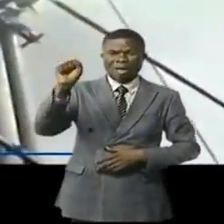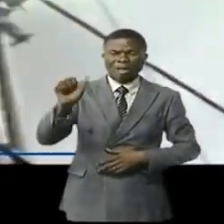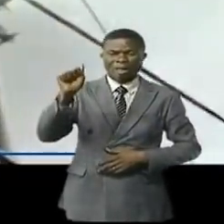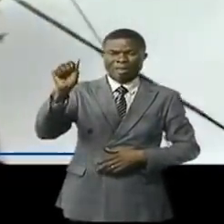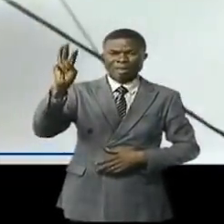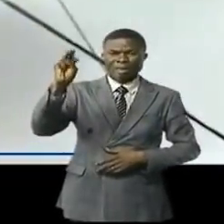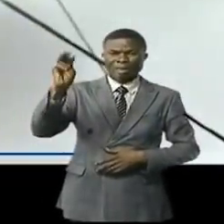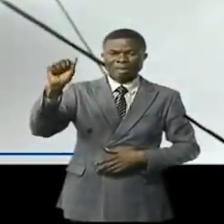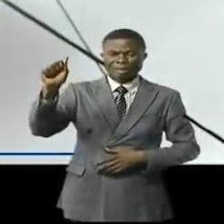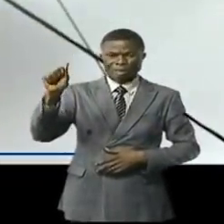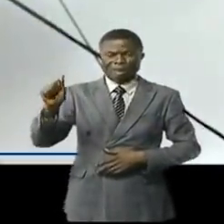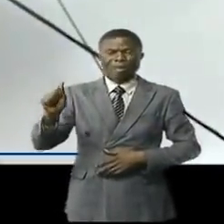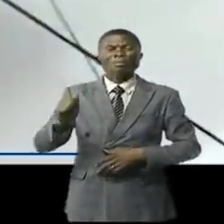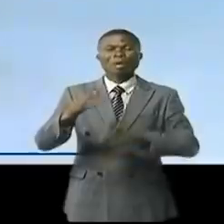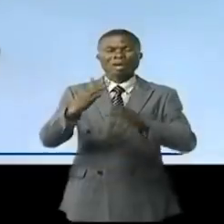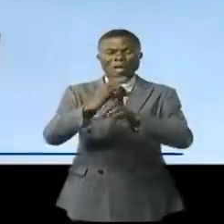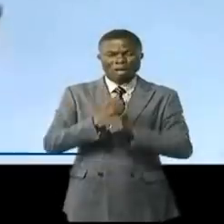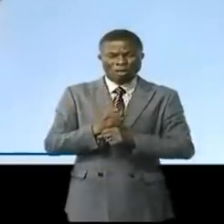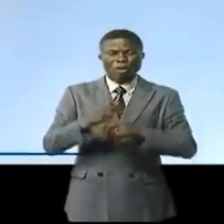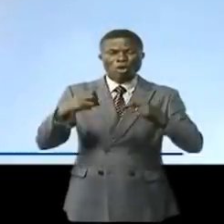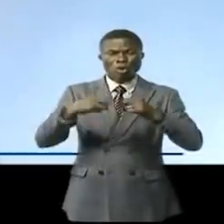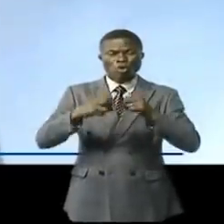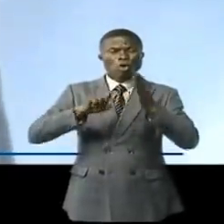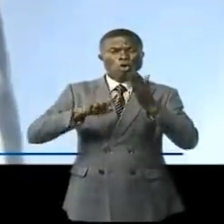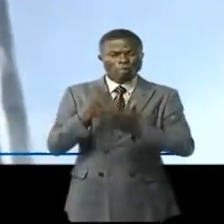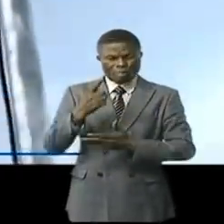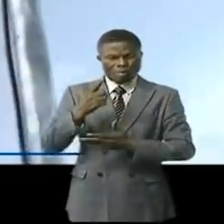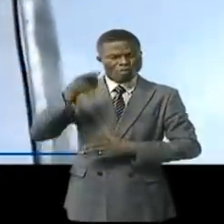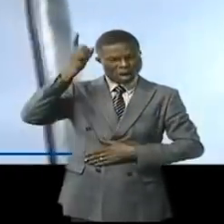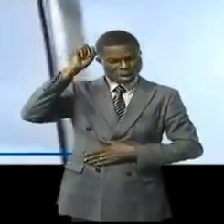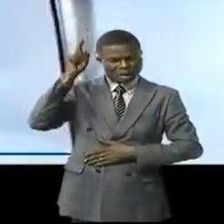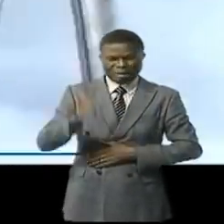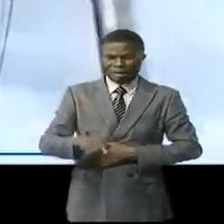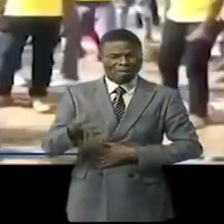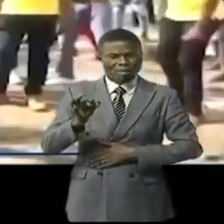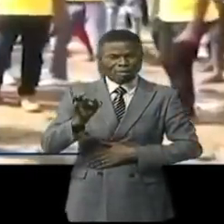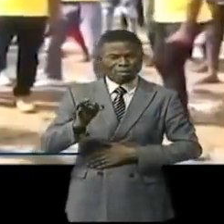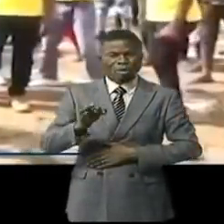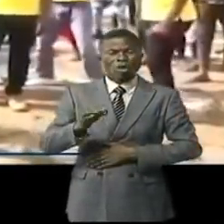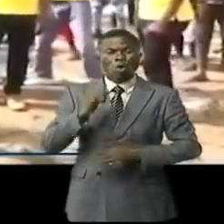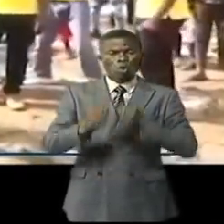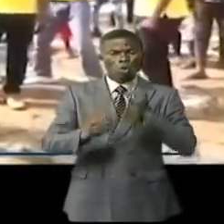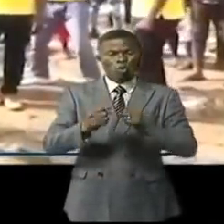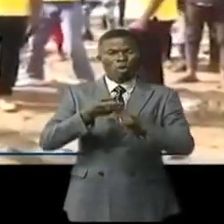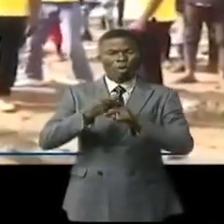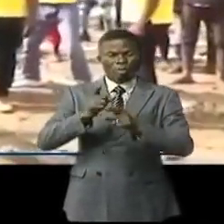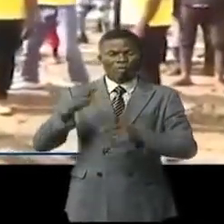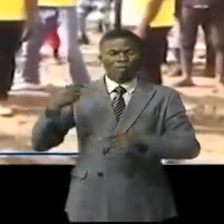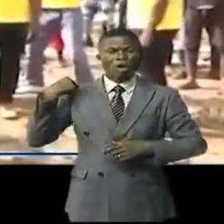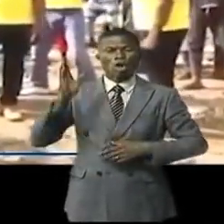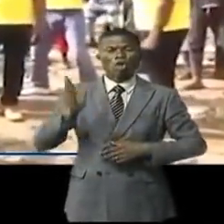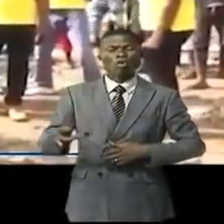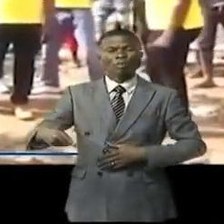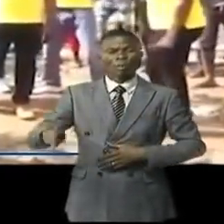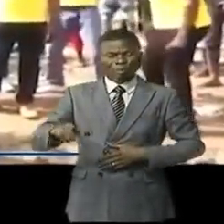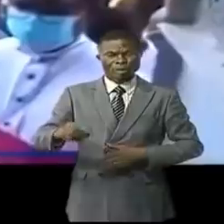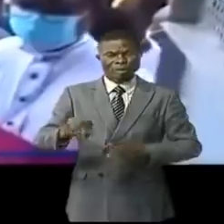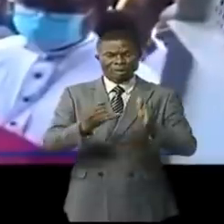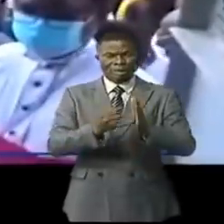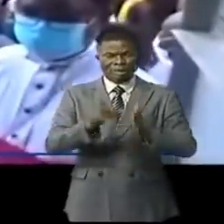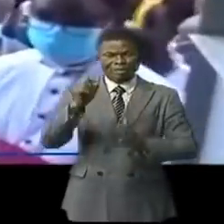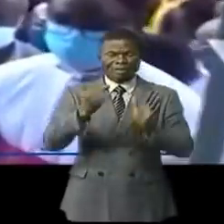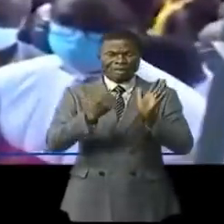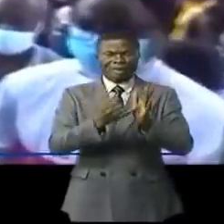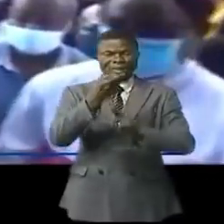réseau électrique, et ce, pour la toute première fois de son histoire. Cela, grâce aux efforts de l'exécutif provincial. Ce samedi